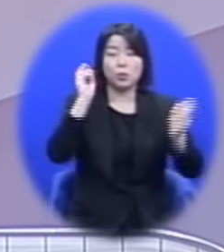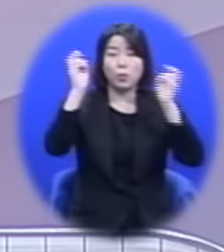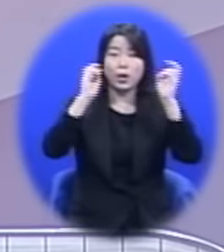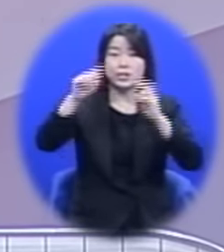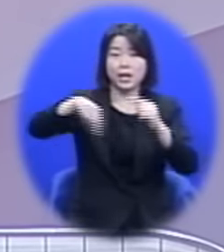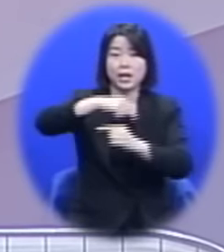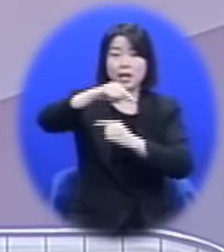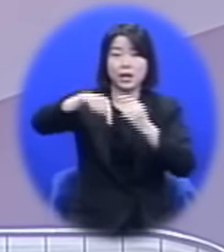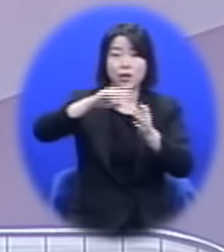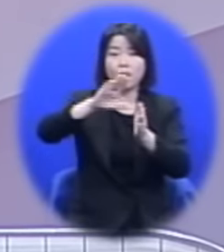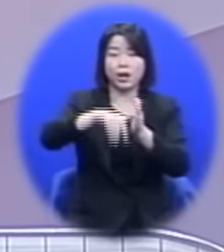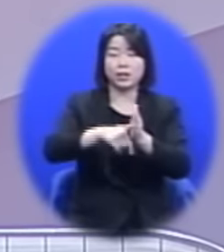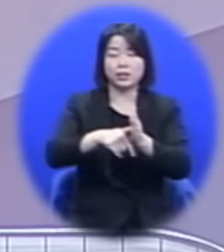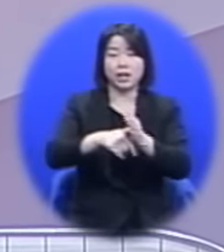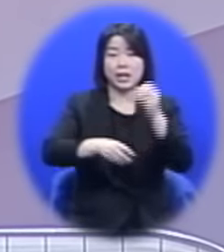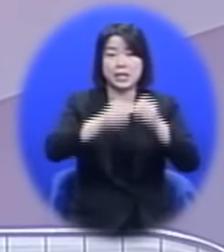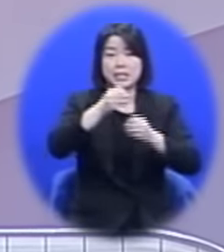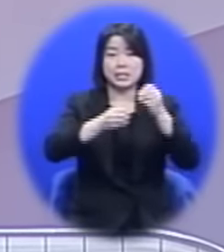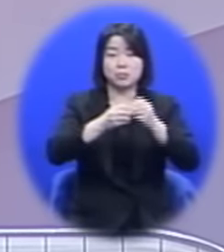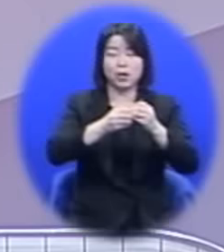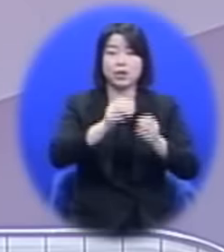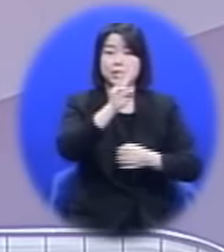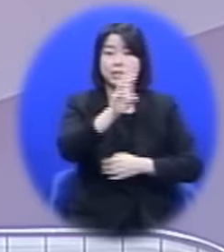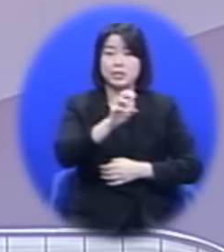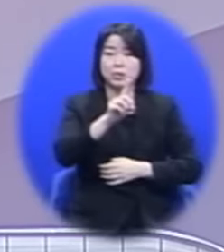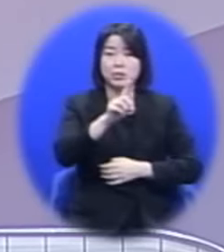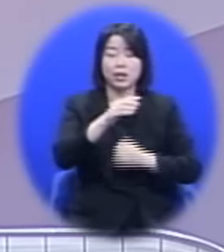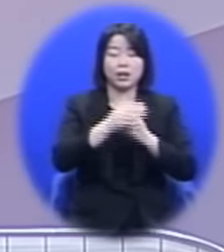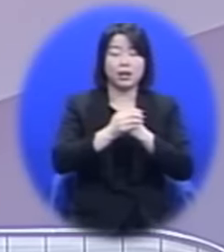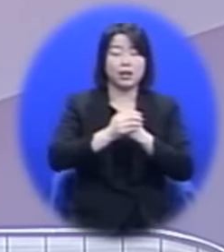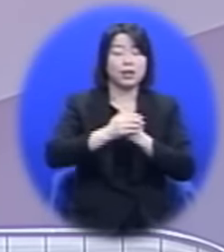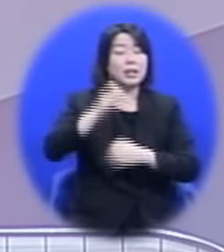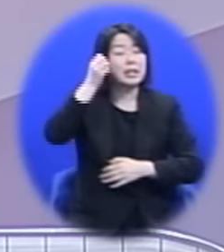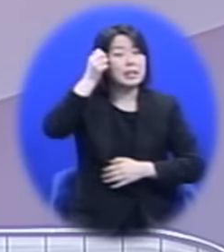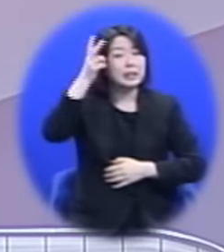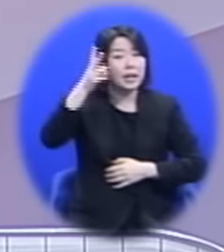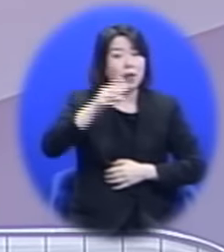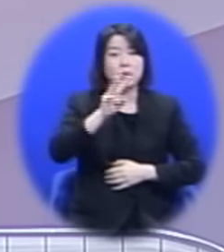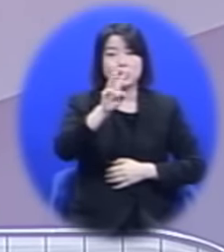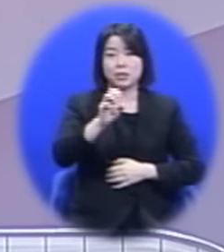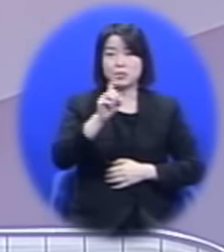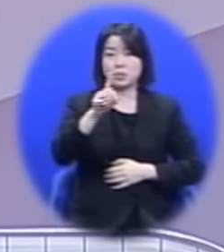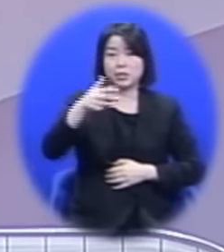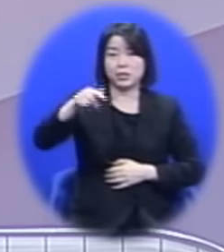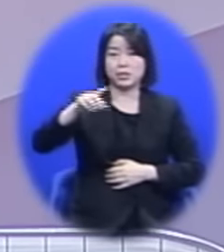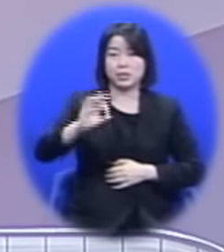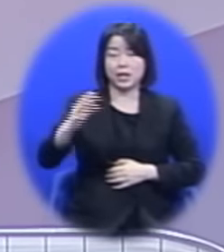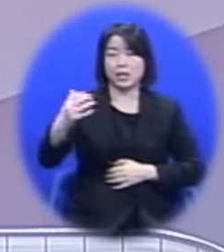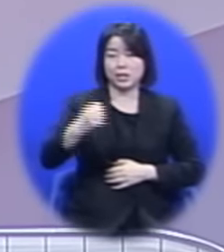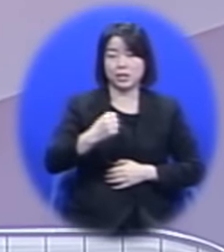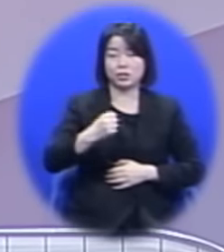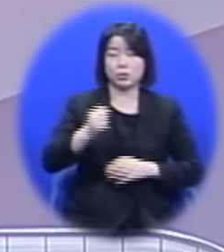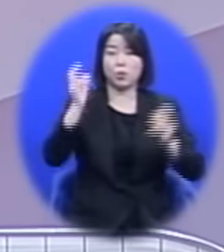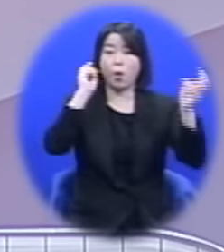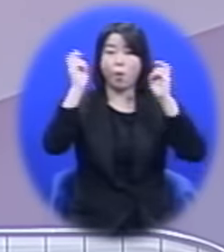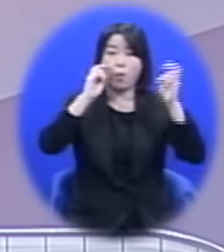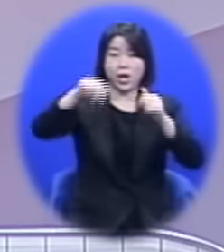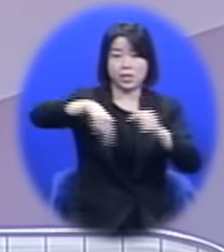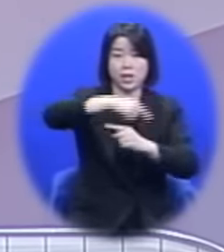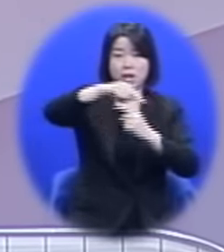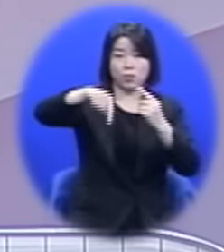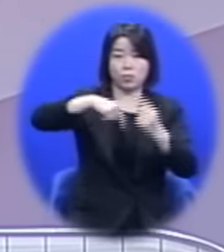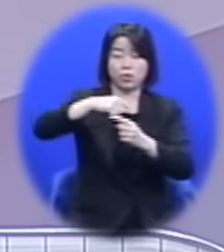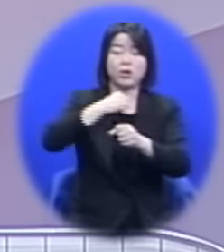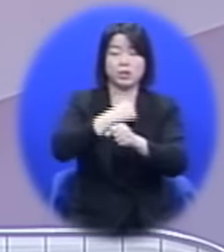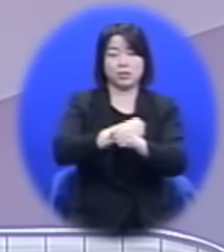때 시편 31절을 잠언 31장을 가지고 그가 회사 경영을 합니다.